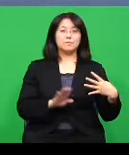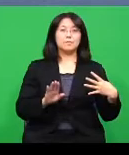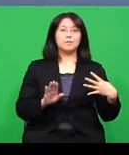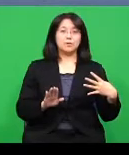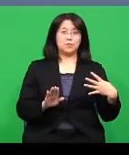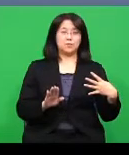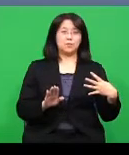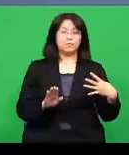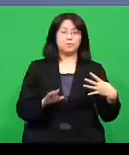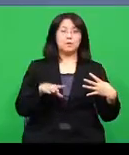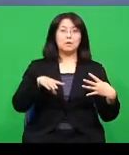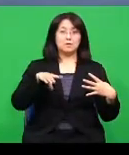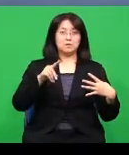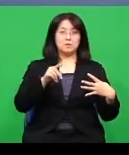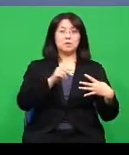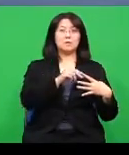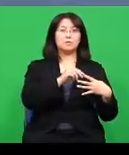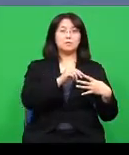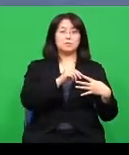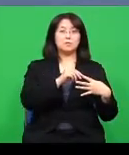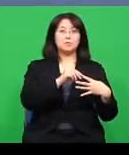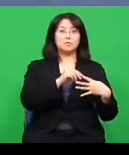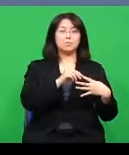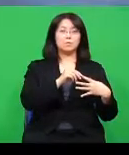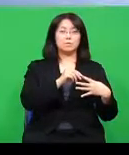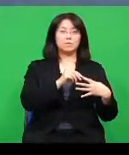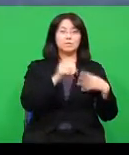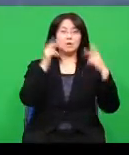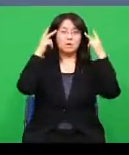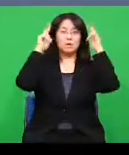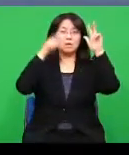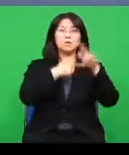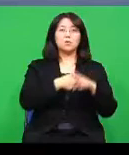4点ございますが、最初はまず